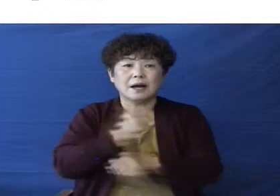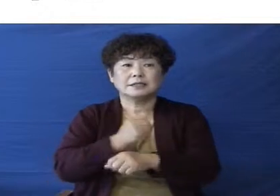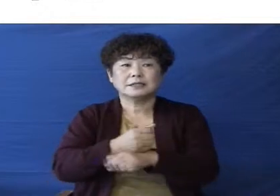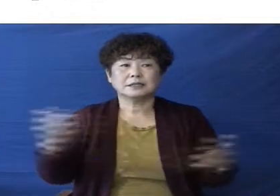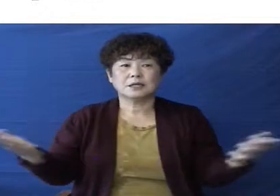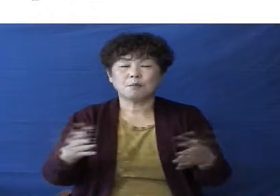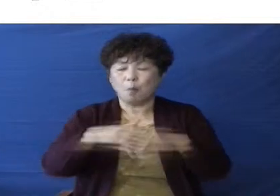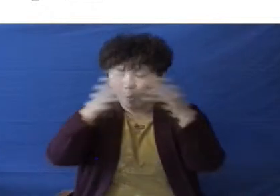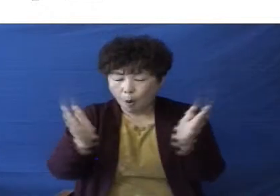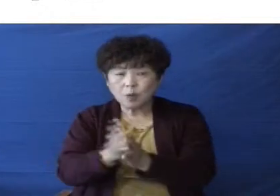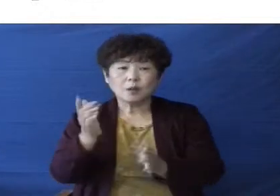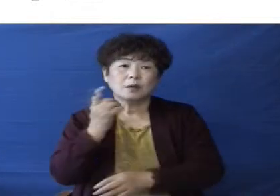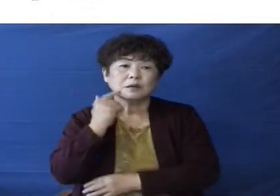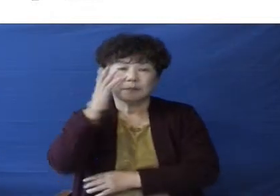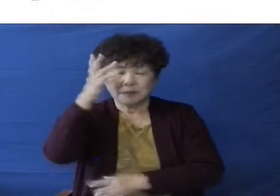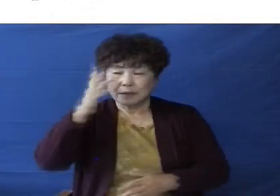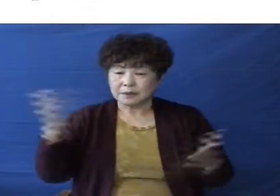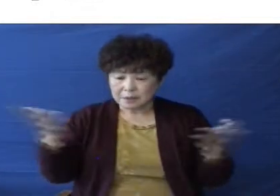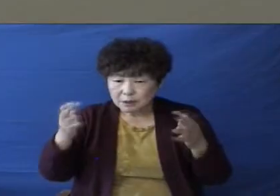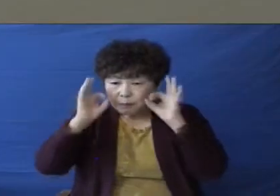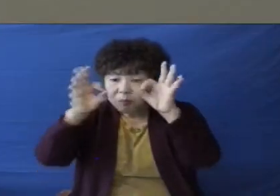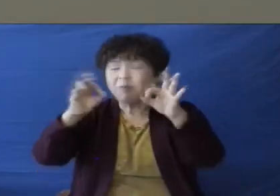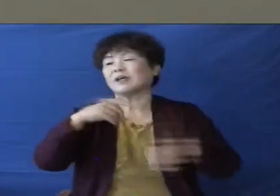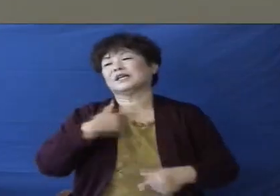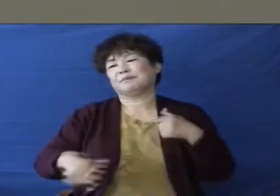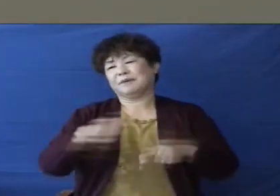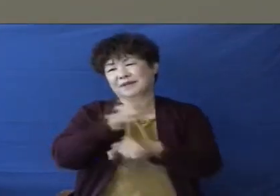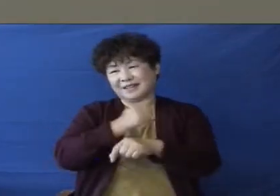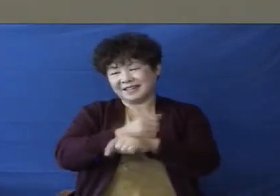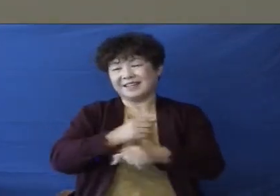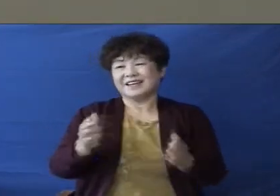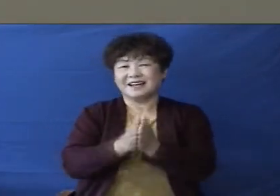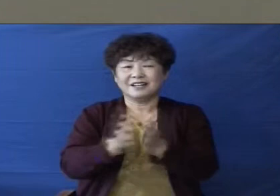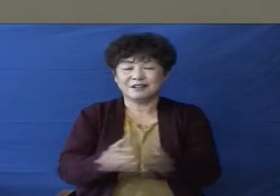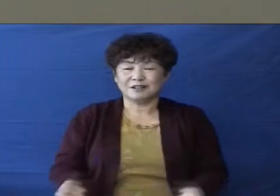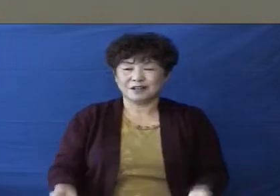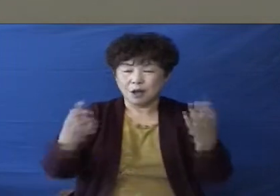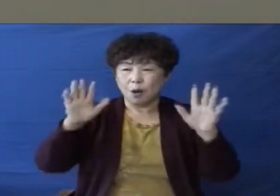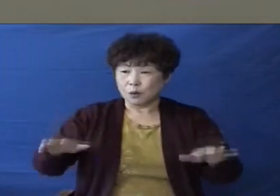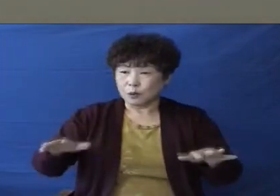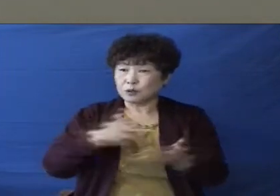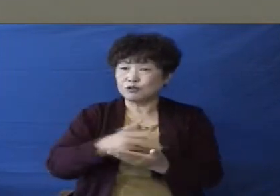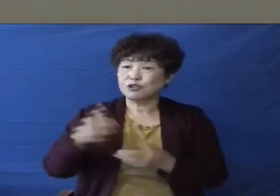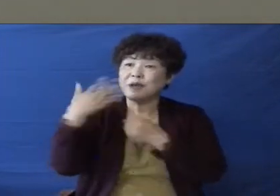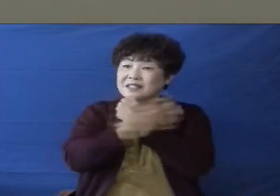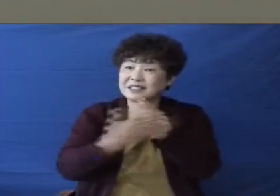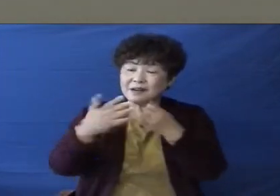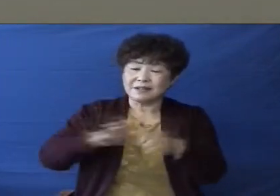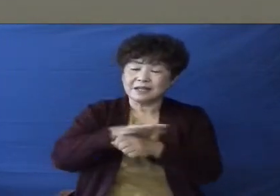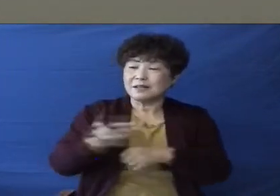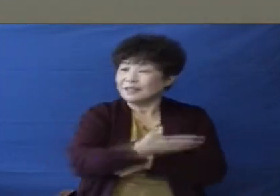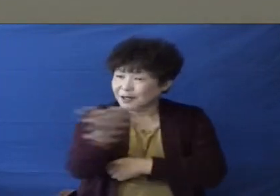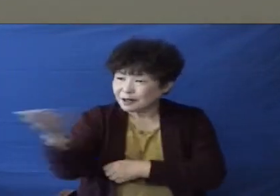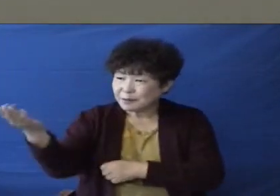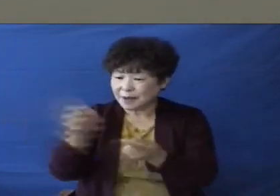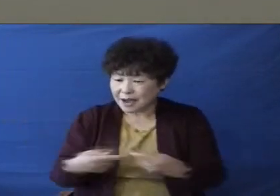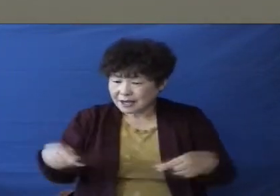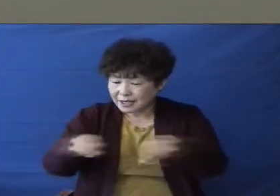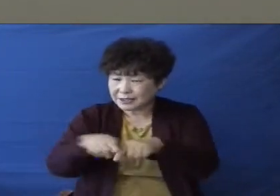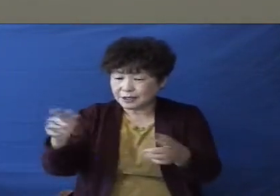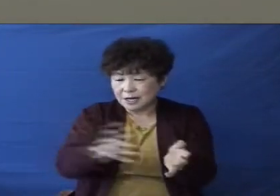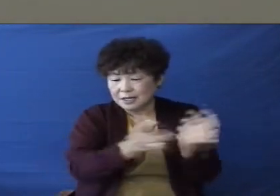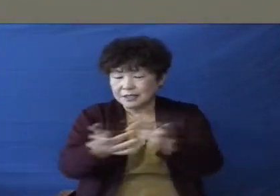1 바하 아니라 아멘 할렐루야 오늘도 우리 주님의 은혜와 사랑이 여러분과 함께 하시기를 예수님의